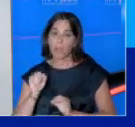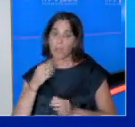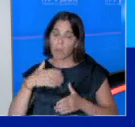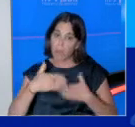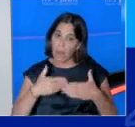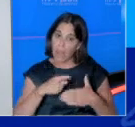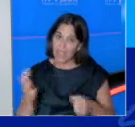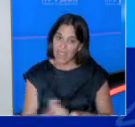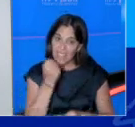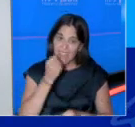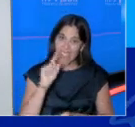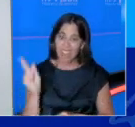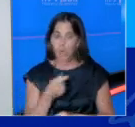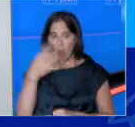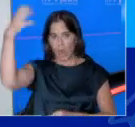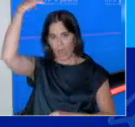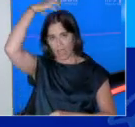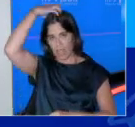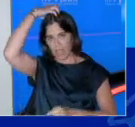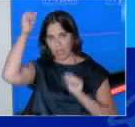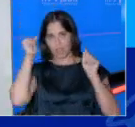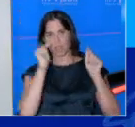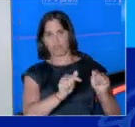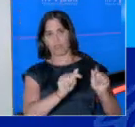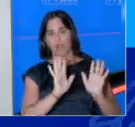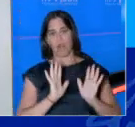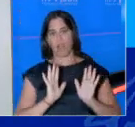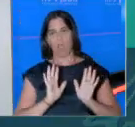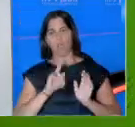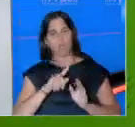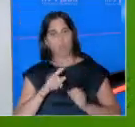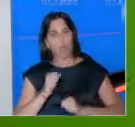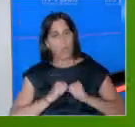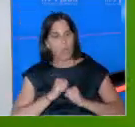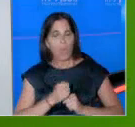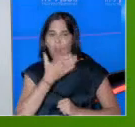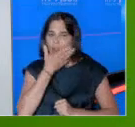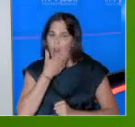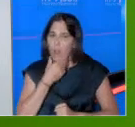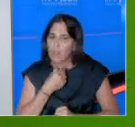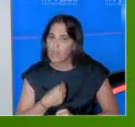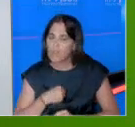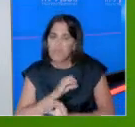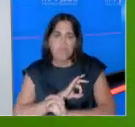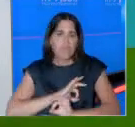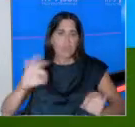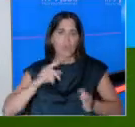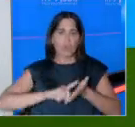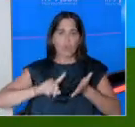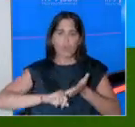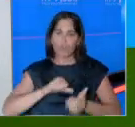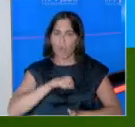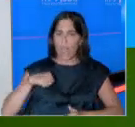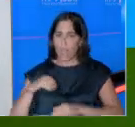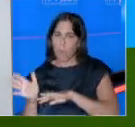הזה יוכתר בהצלחה, כל הכתרים צריכים להיות קשורים סביב לראש שלו. הוא התנהל בצורה מופתית לאורך החודשים האחרונים, הוא שם את האגו